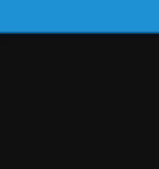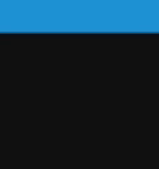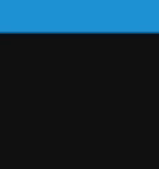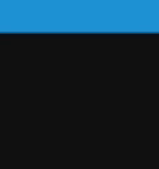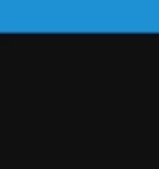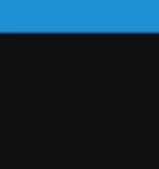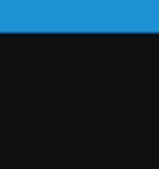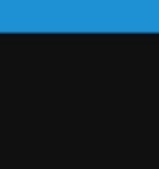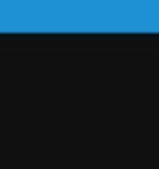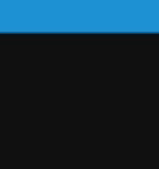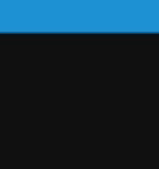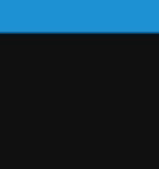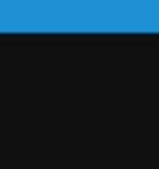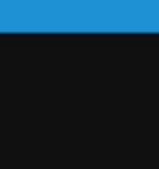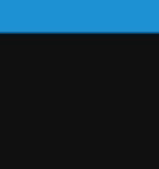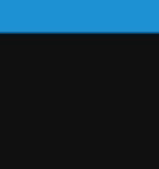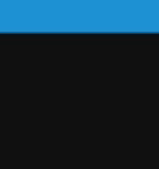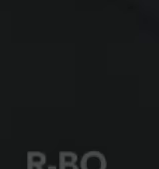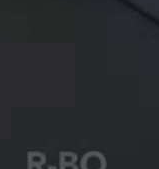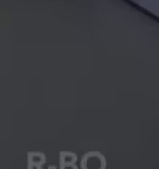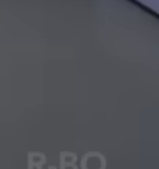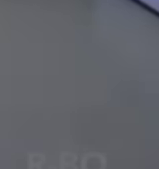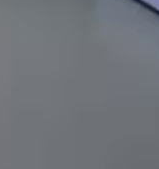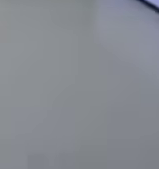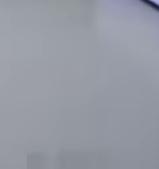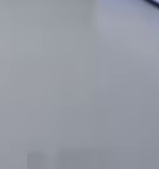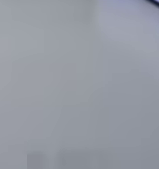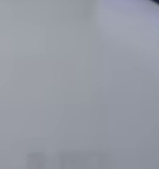Traveloka dulu, hotel idaman kemudian.